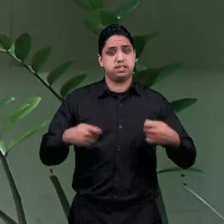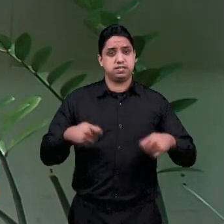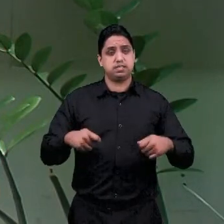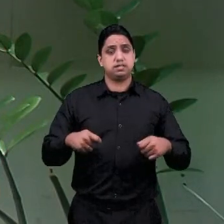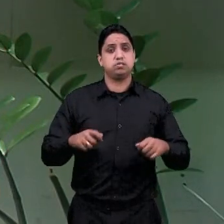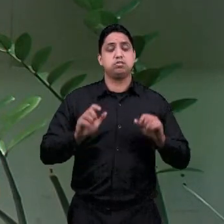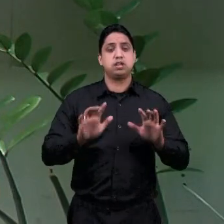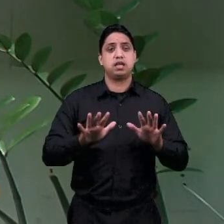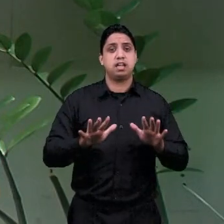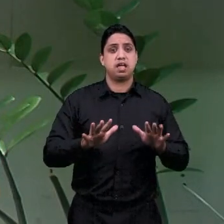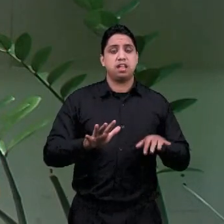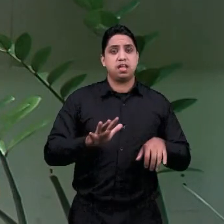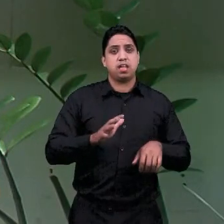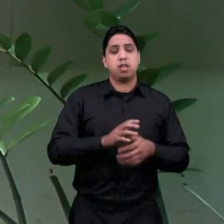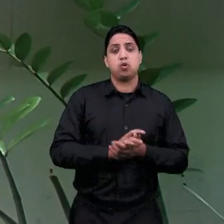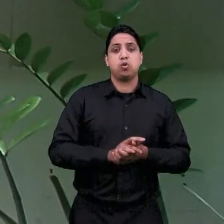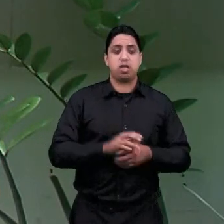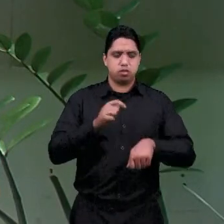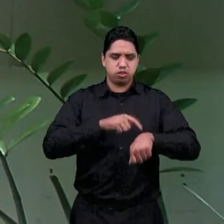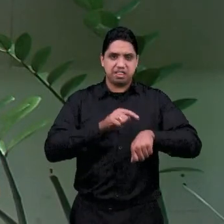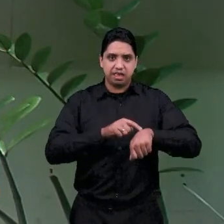dire,